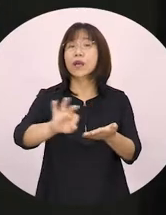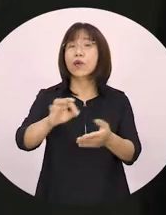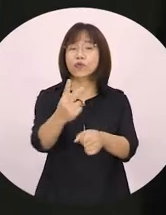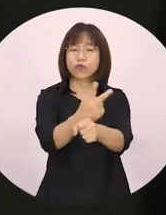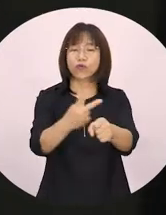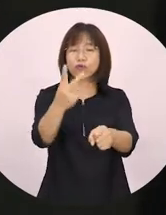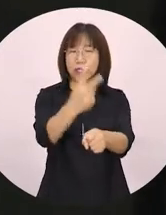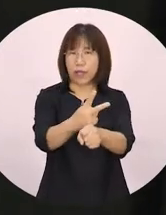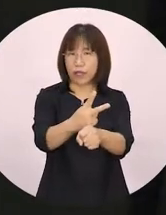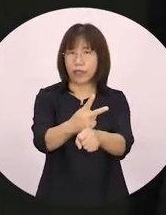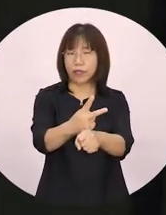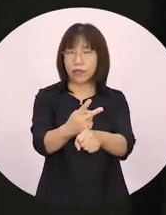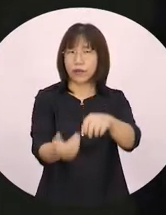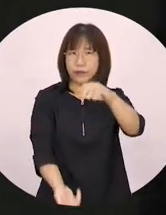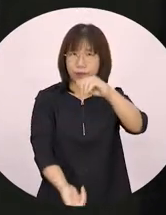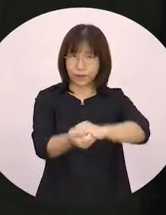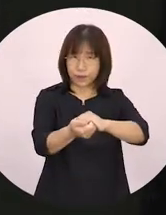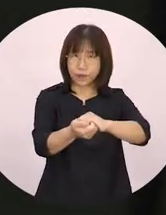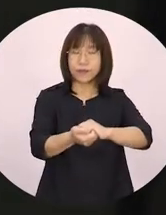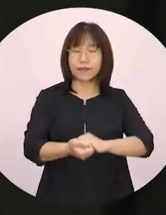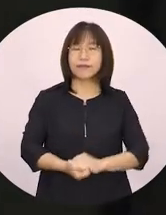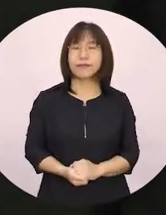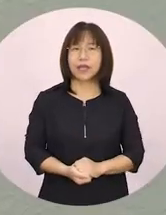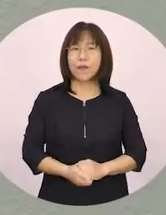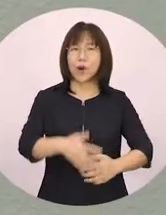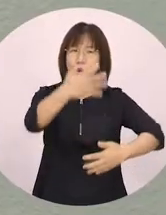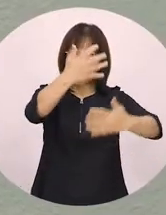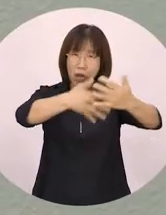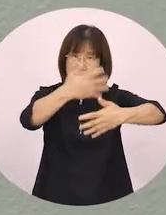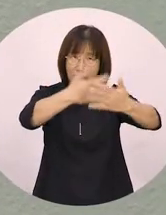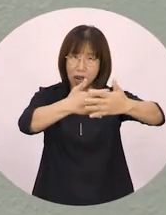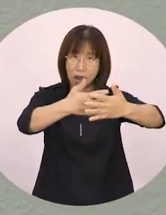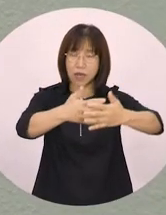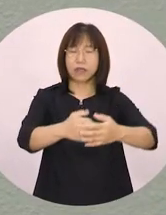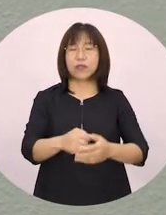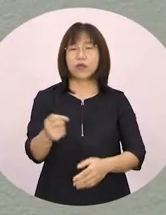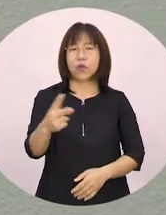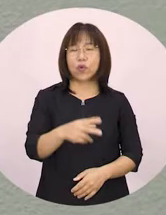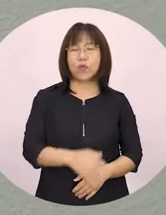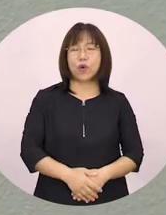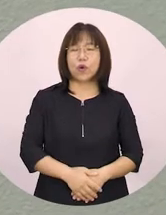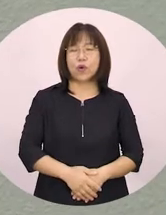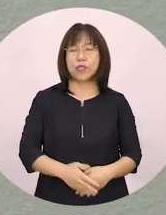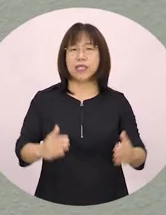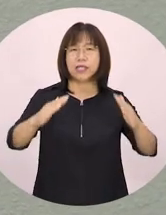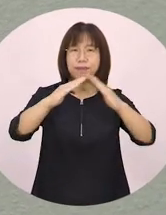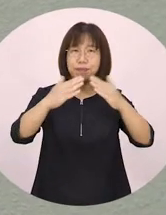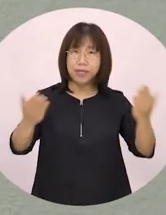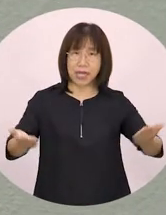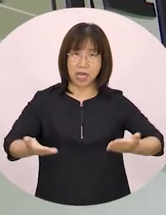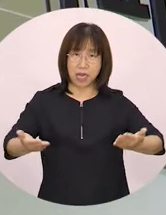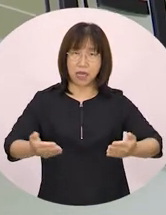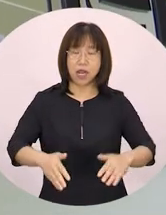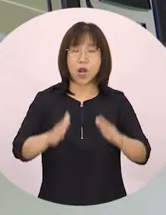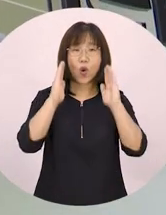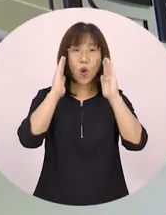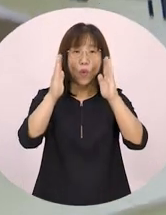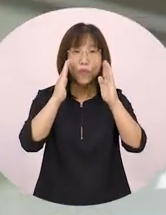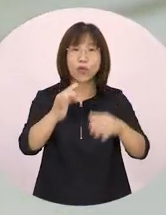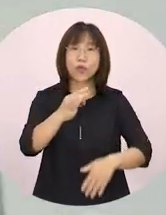사용은 1회 최대 2시간까지 가능하며 화상회의, 인터넷 강의, 재택근무 등의 용도로만 이용해야